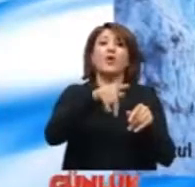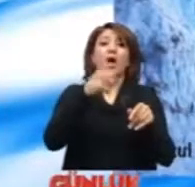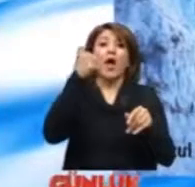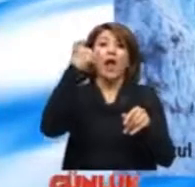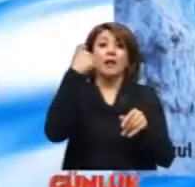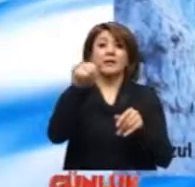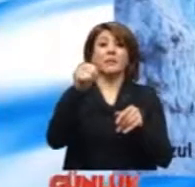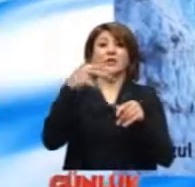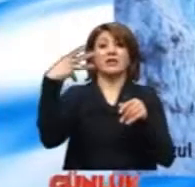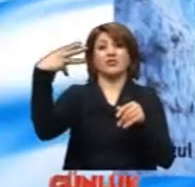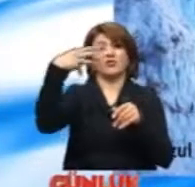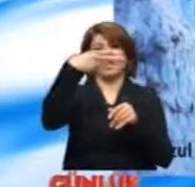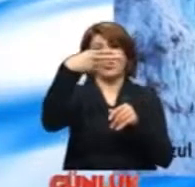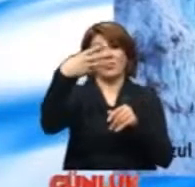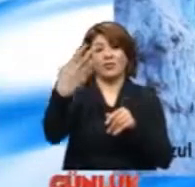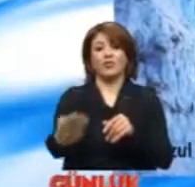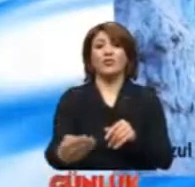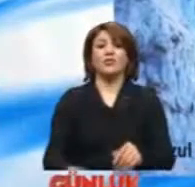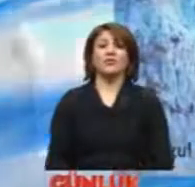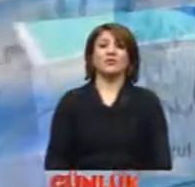euro. Buzulları